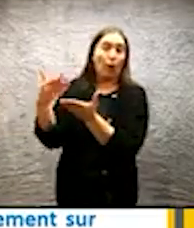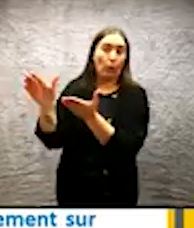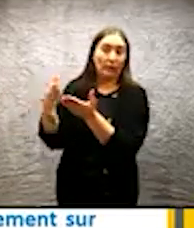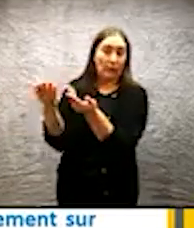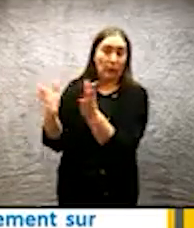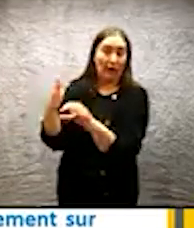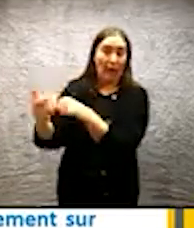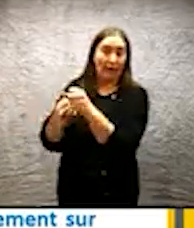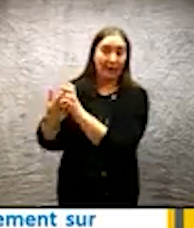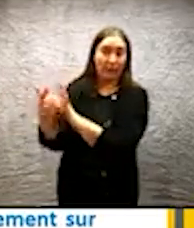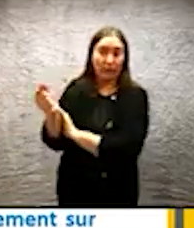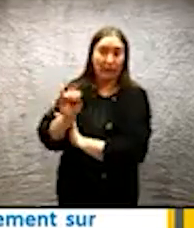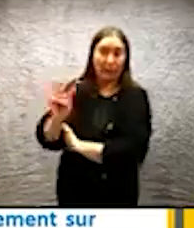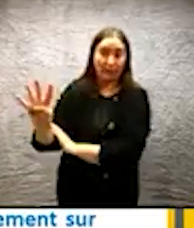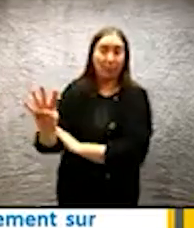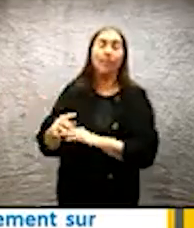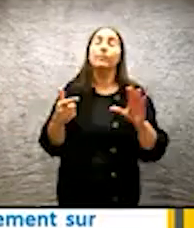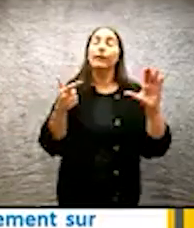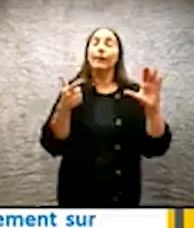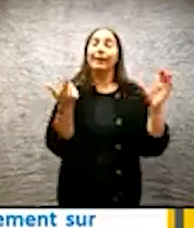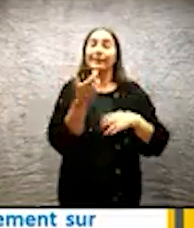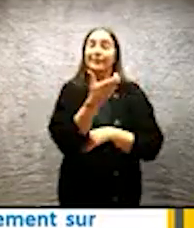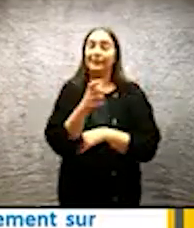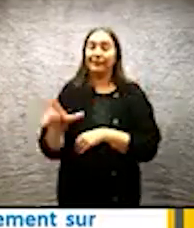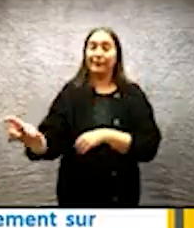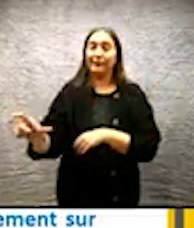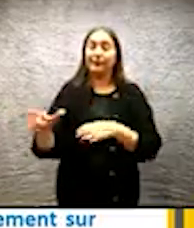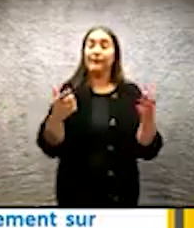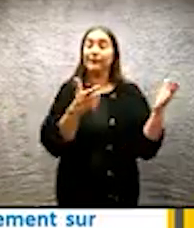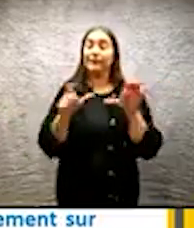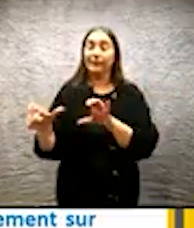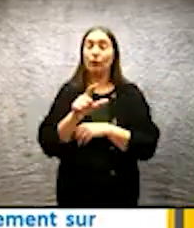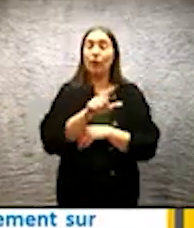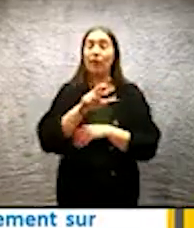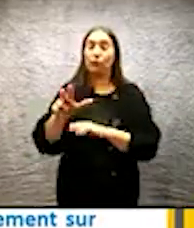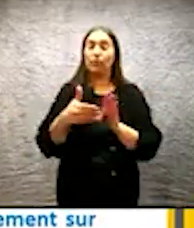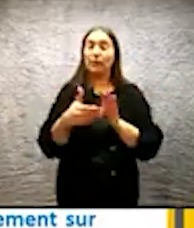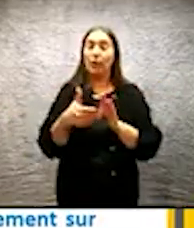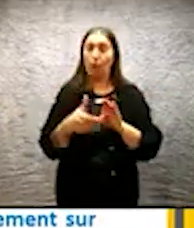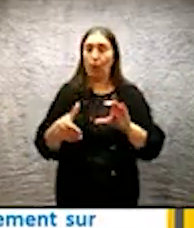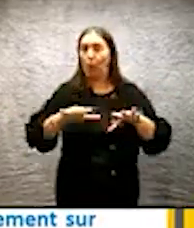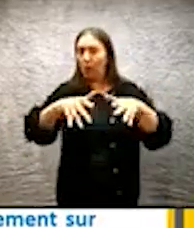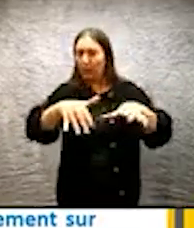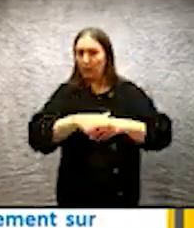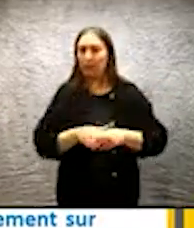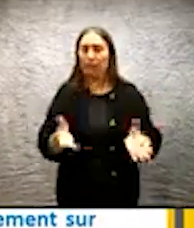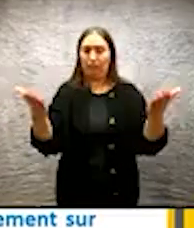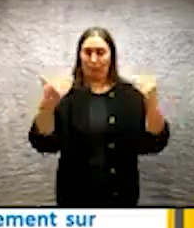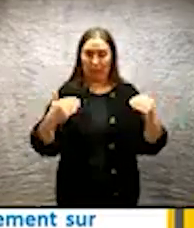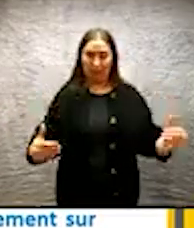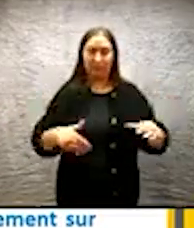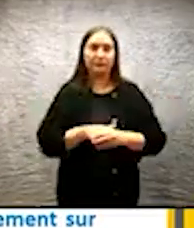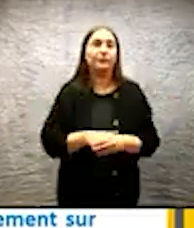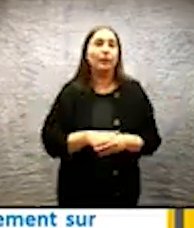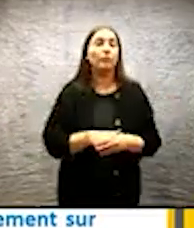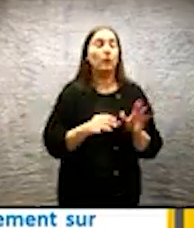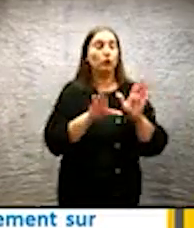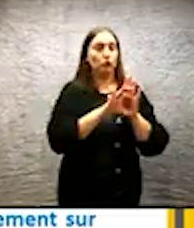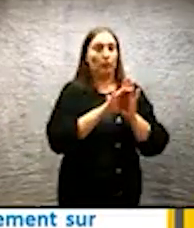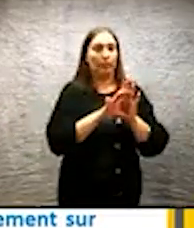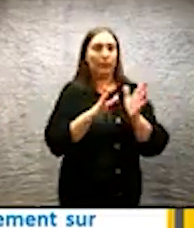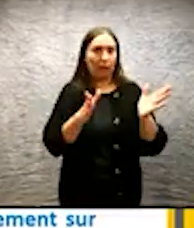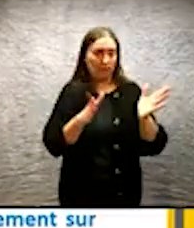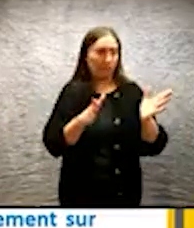ouvert pour 2024 de 728 000 euros et des poussières. Au chapitre 21, tout ce qui est immobilisation corporelle,